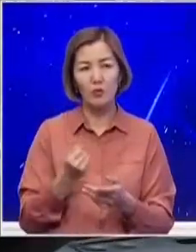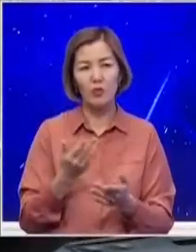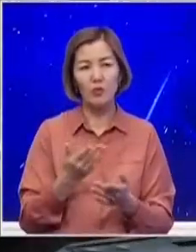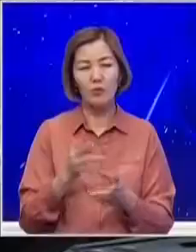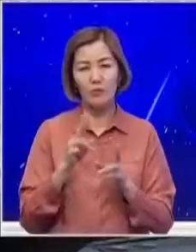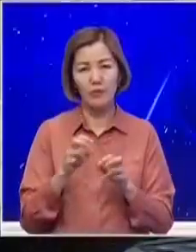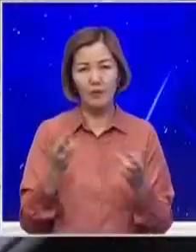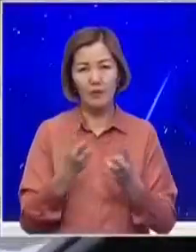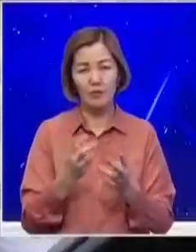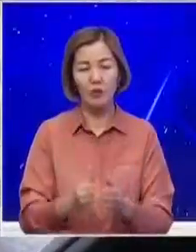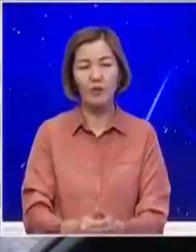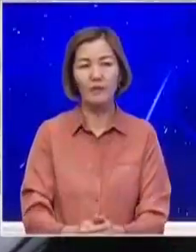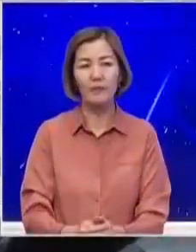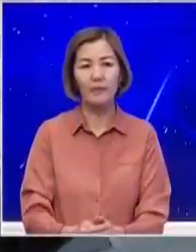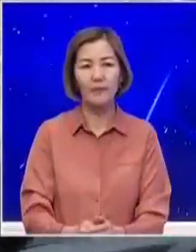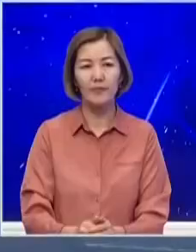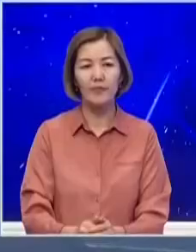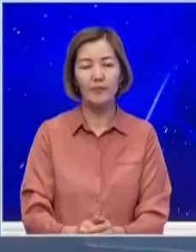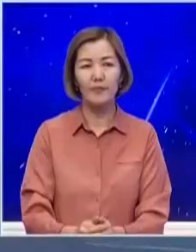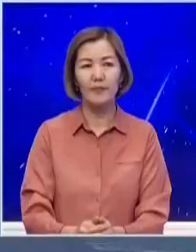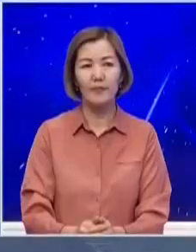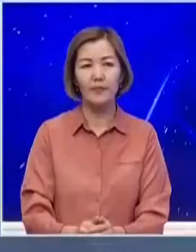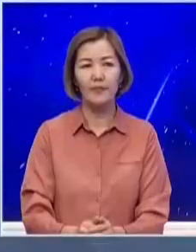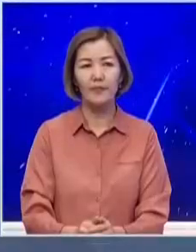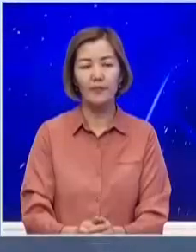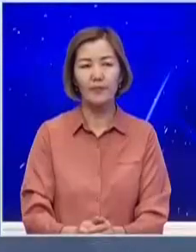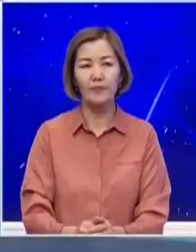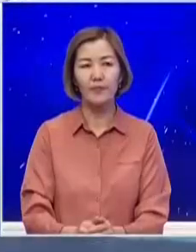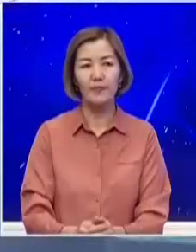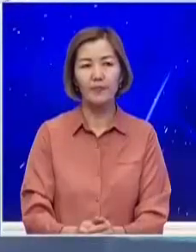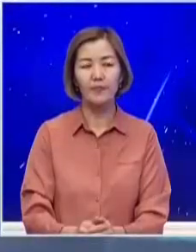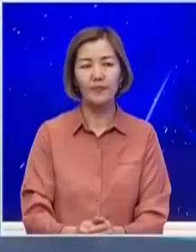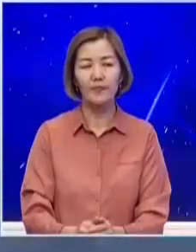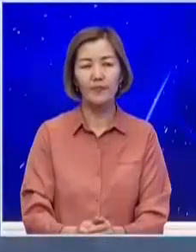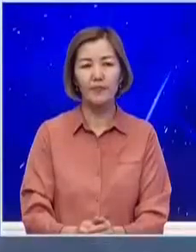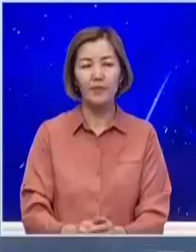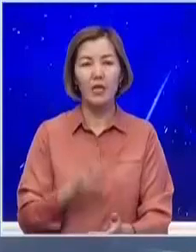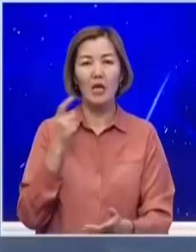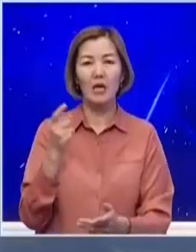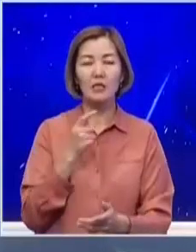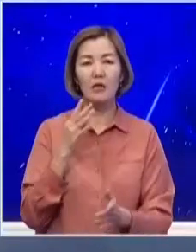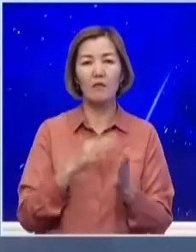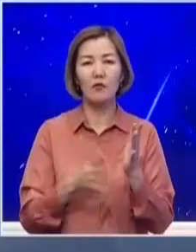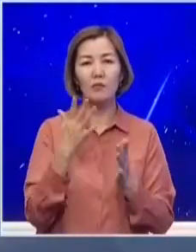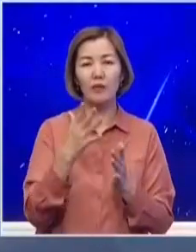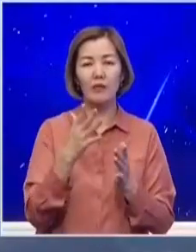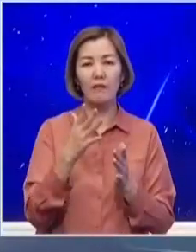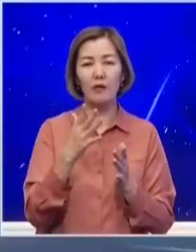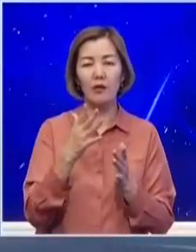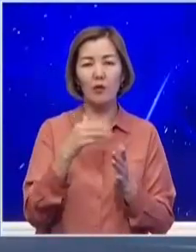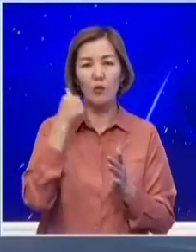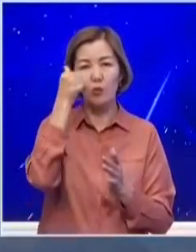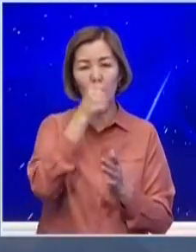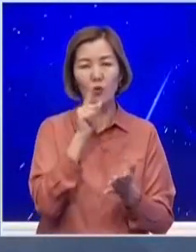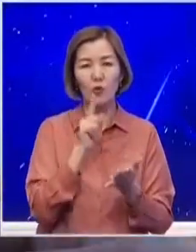проверим. Пойдемте. Так, смотрите. Хозяин 85-го года, да? У него долг